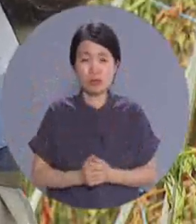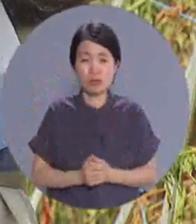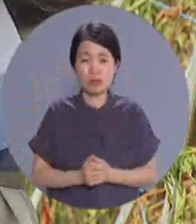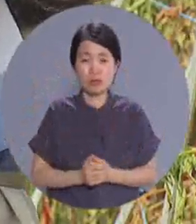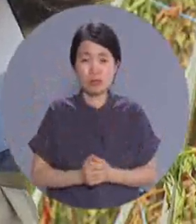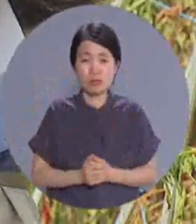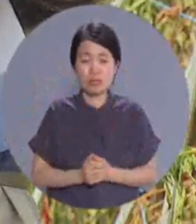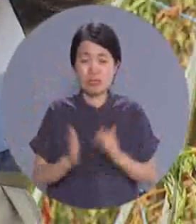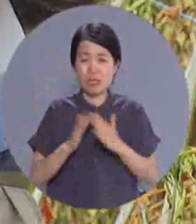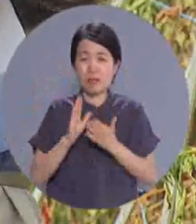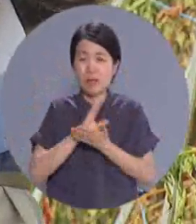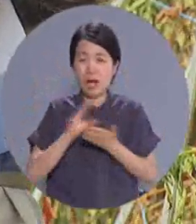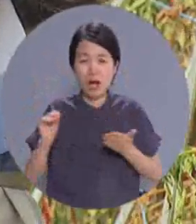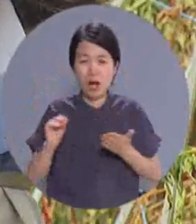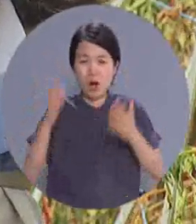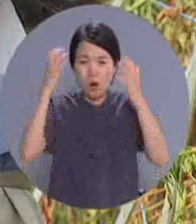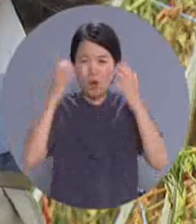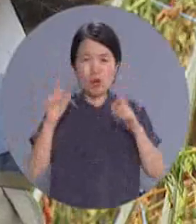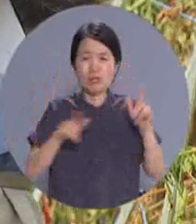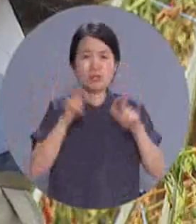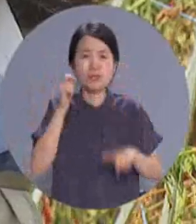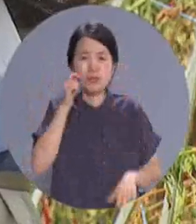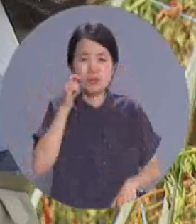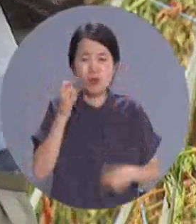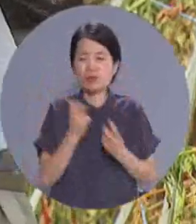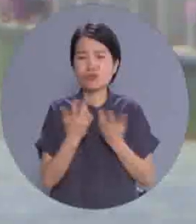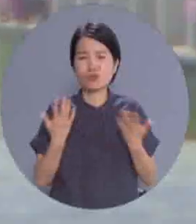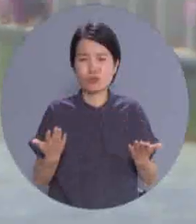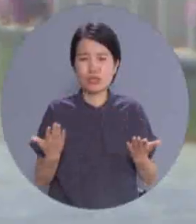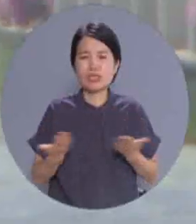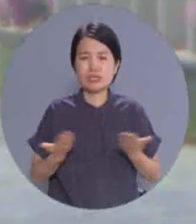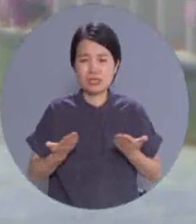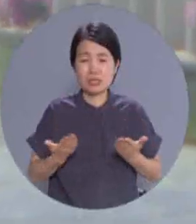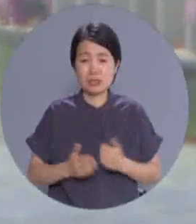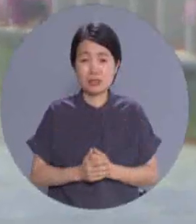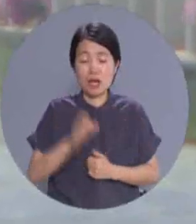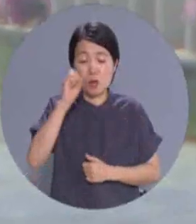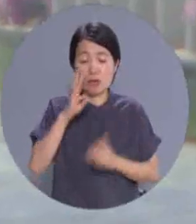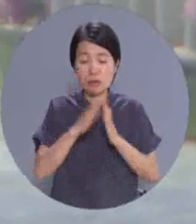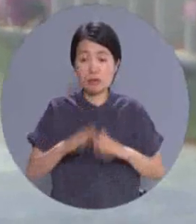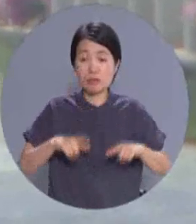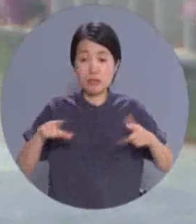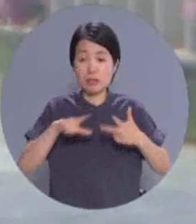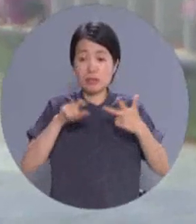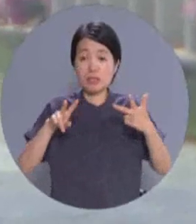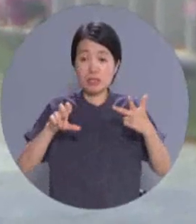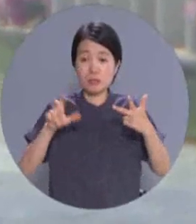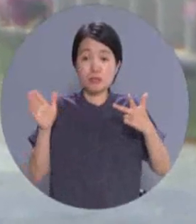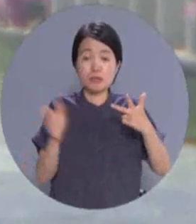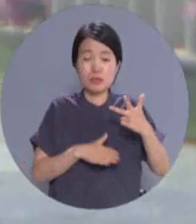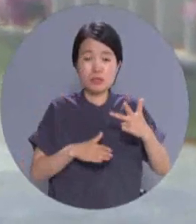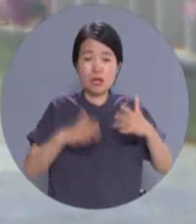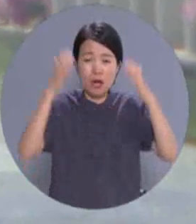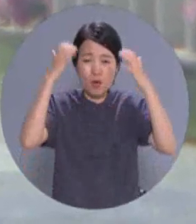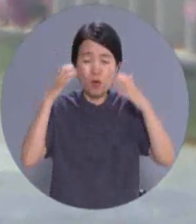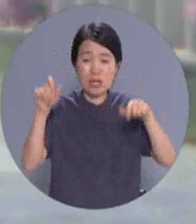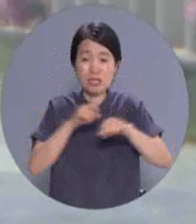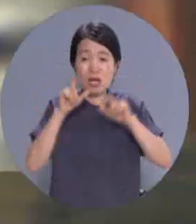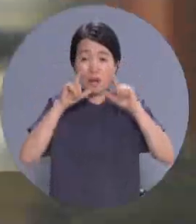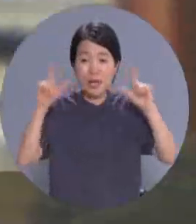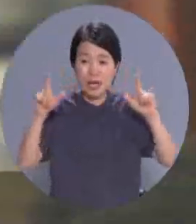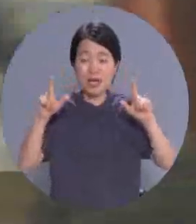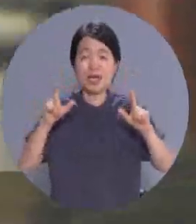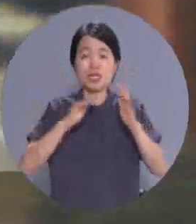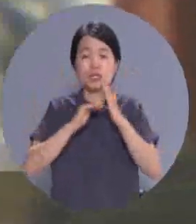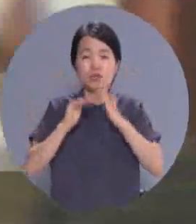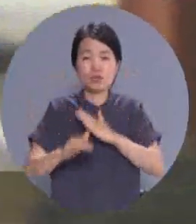들어가야 되는데 막 도와서 못 살겠어 그래도 어쩔 수 없이 하지 광주 전남은 7월 25일부터 폭염 특보가 차례로